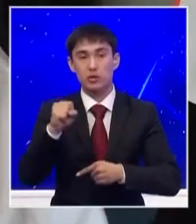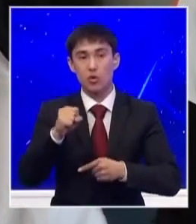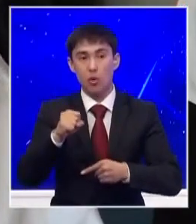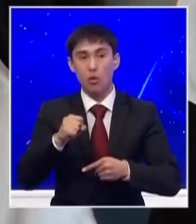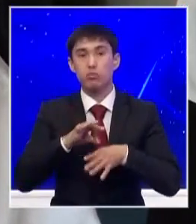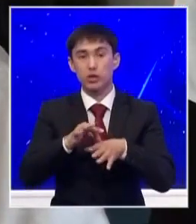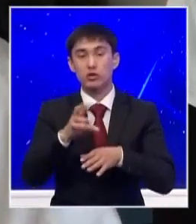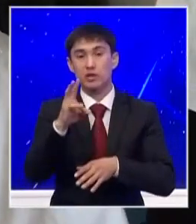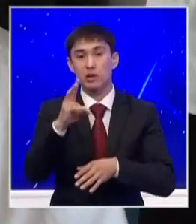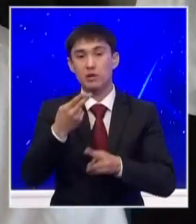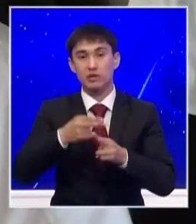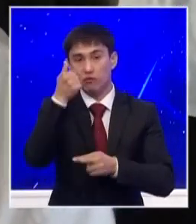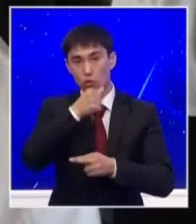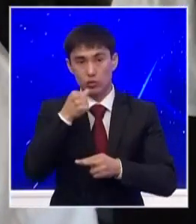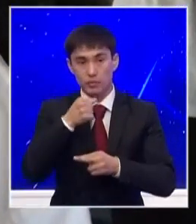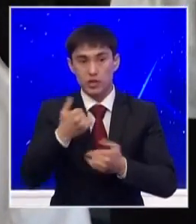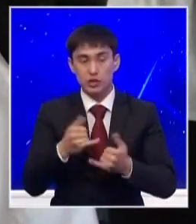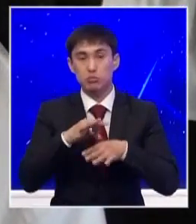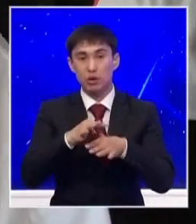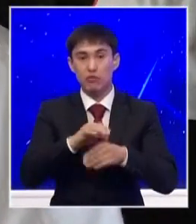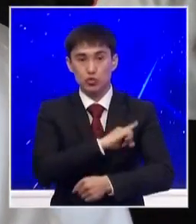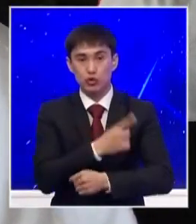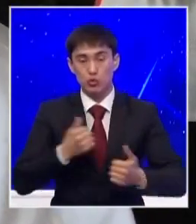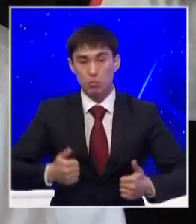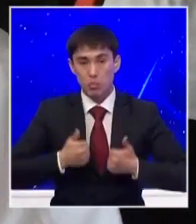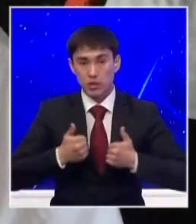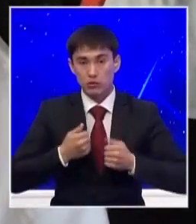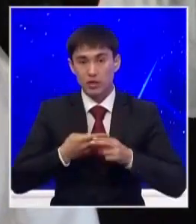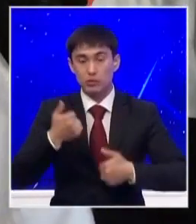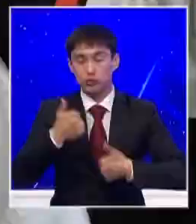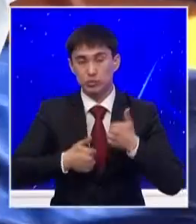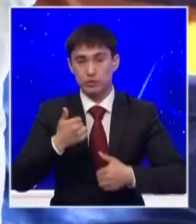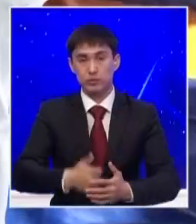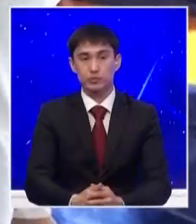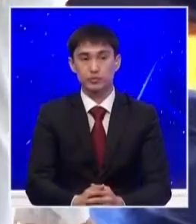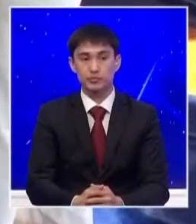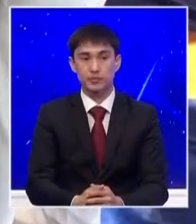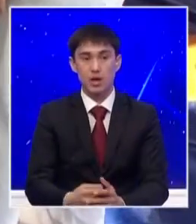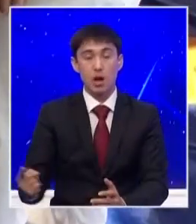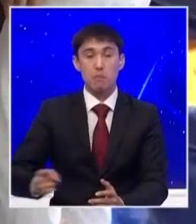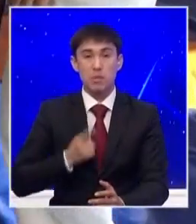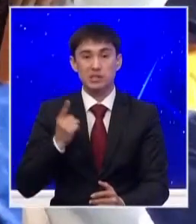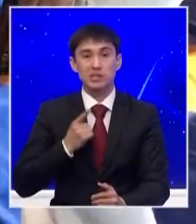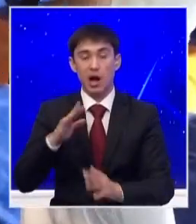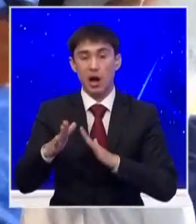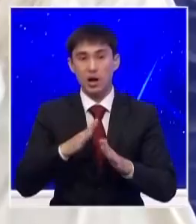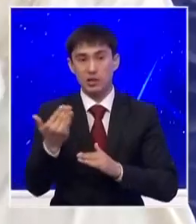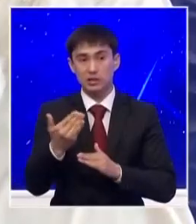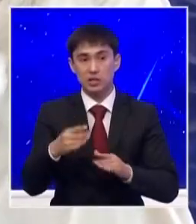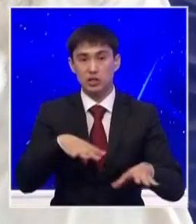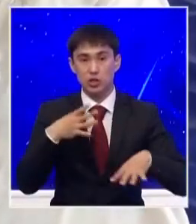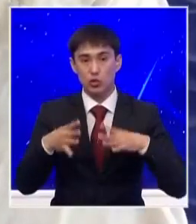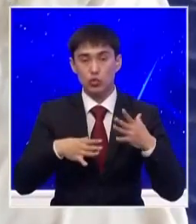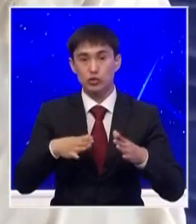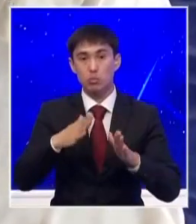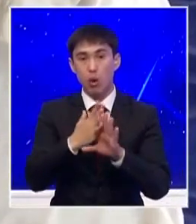пройдет в ноябре этого года. Сейчас мы проводим усиленную подготовку к этому событию. Мастера восточных боевых искусств тренируются